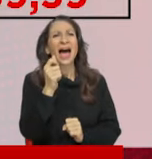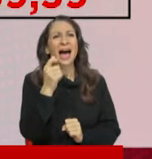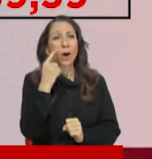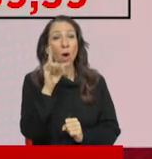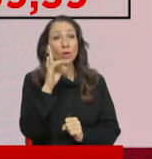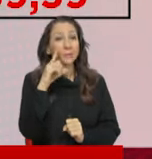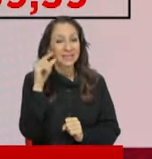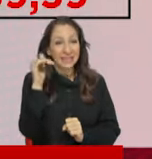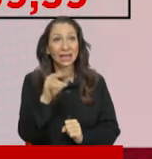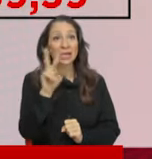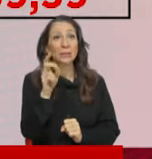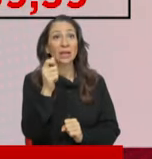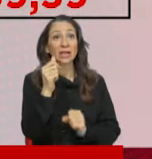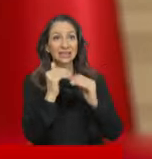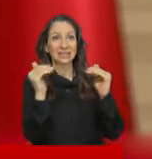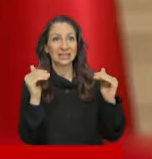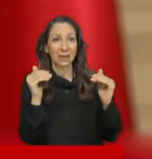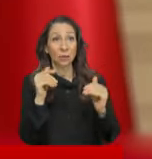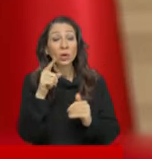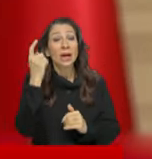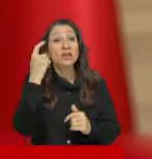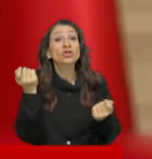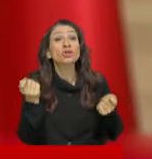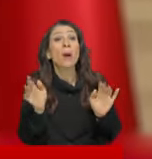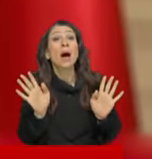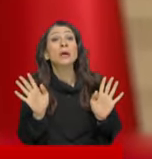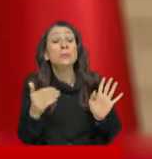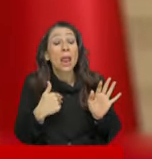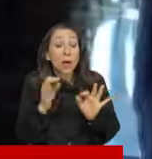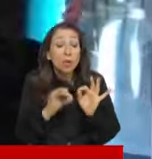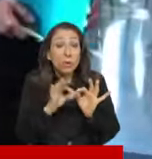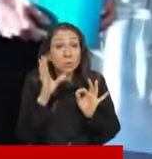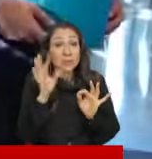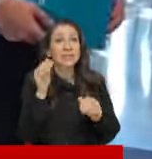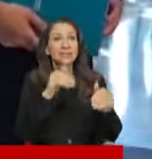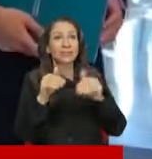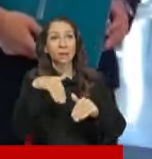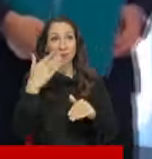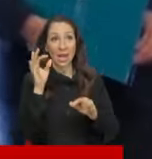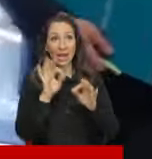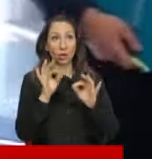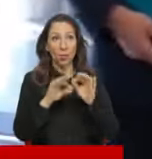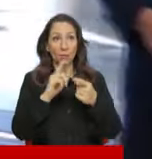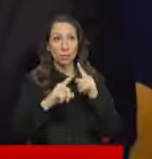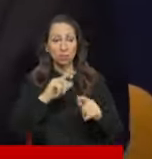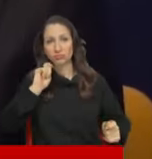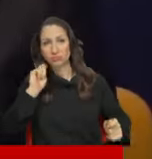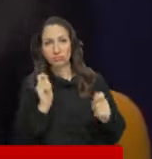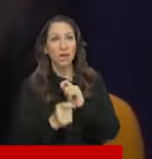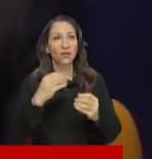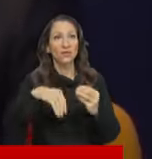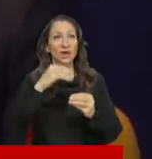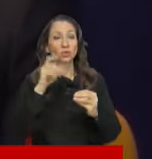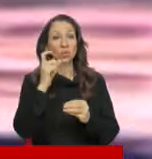Mayıs seçimi geldiğinde 20 lira sınırındayım bunların kafası basmaz Ben ekonomistim Seçimden sonra ekonomi politikası tersine döndü